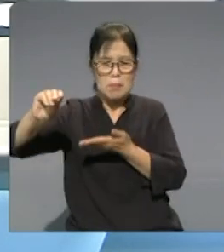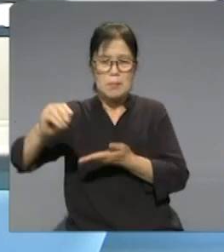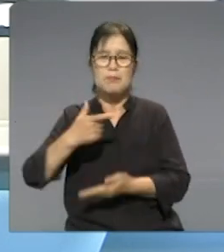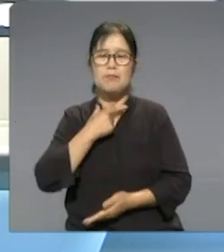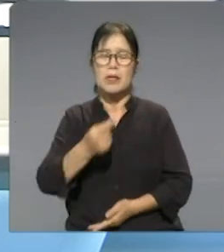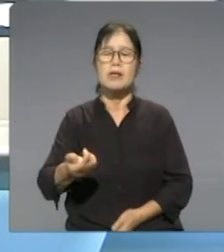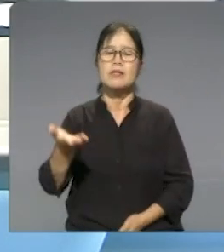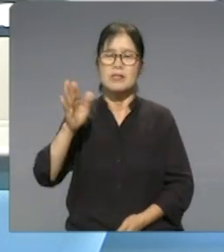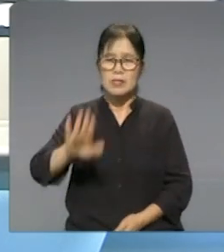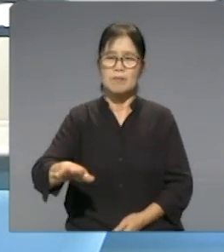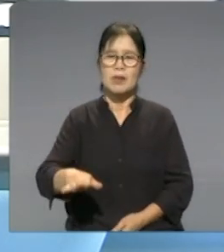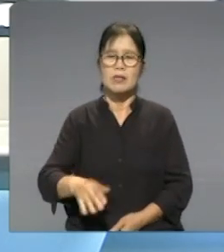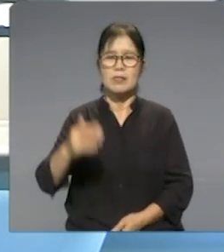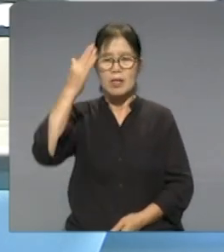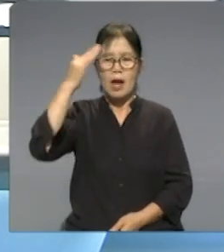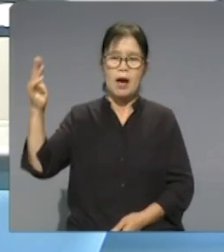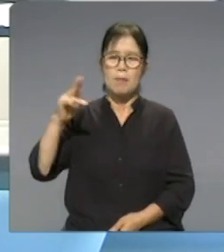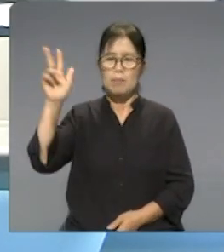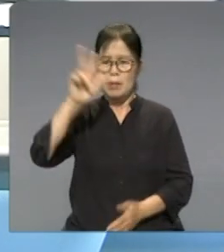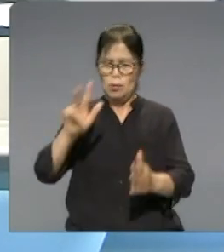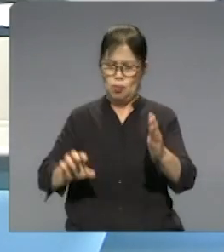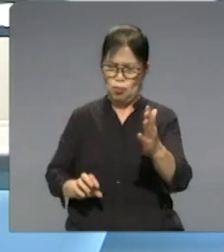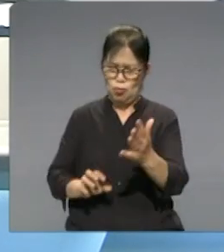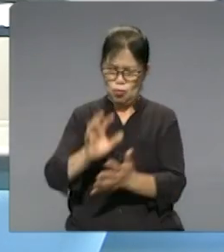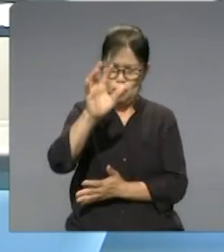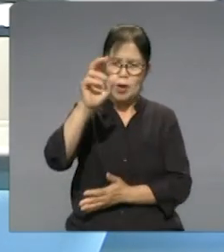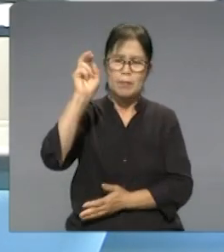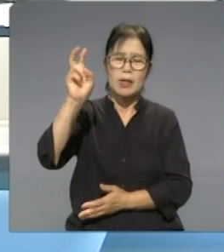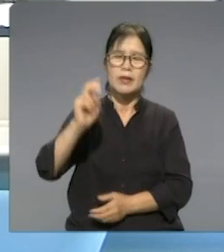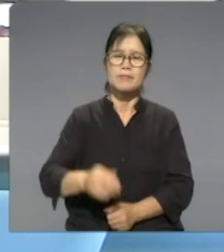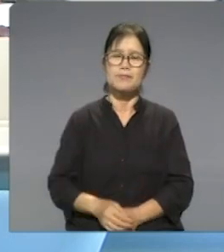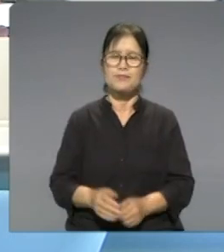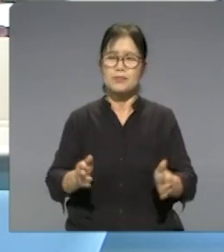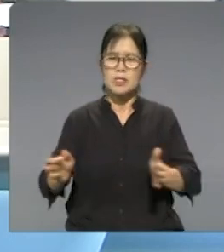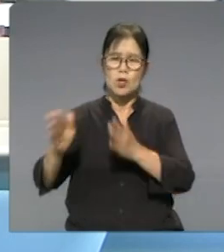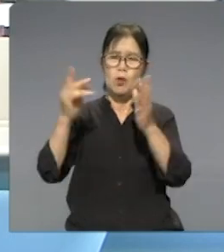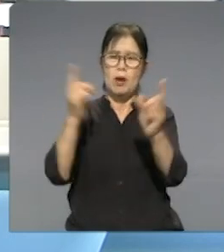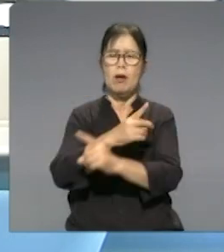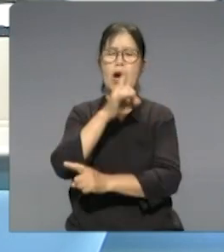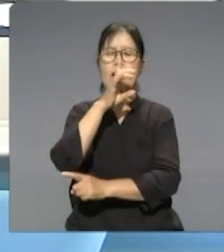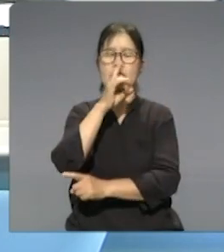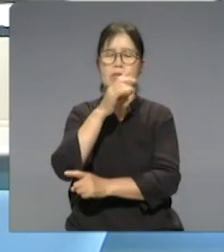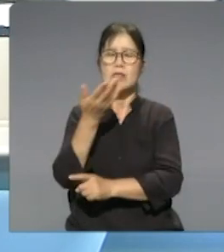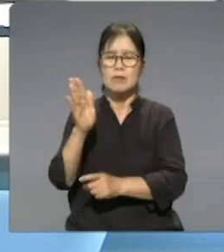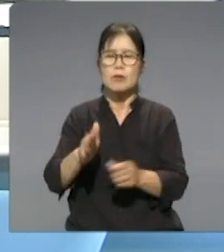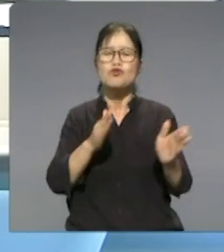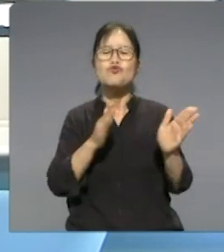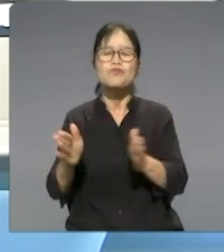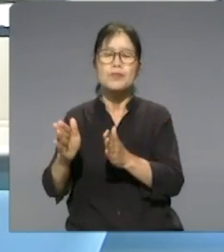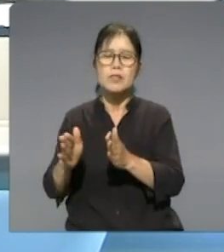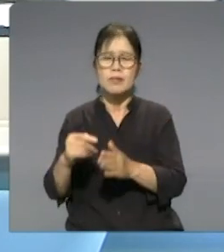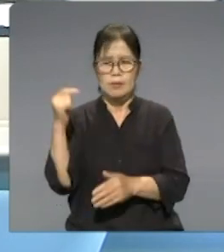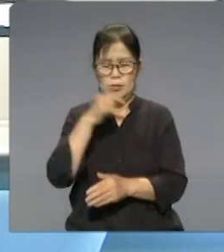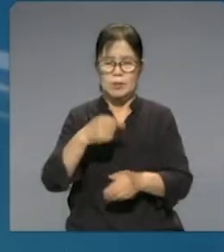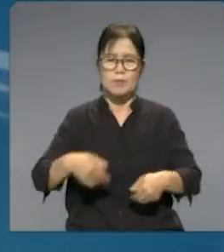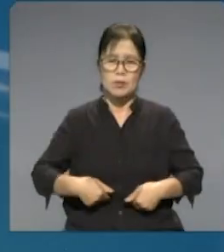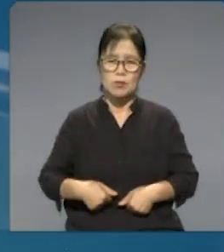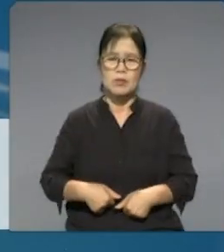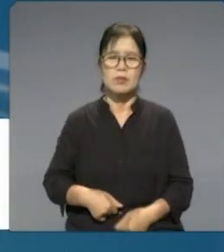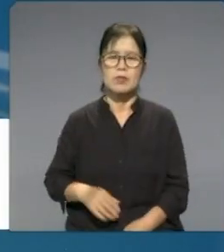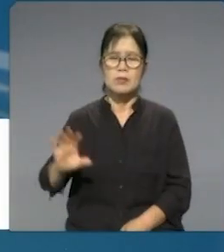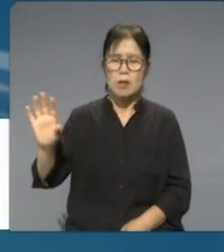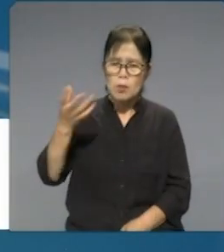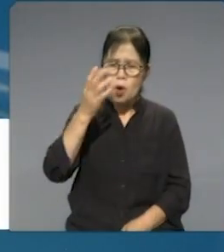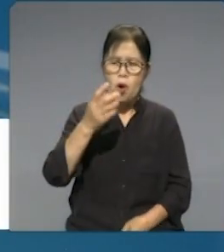바랬습니다만은 어쨌든 이제 한반도를 강타할 것으로 보입니다. 네. 진로는 바꿀 수 없으니까 이제 준비를 철저히 해야 되겠죠. 그렇습니다. 지금 태풍 예상